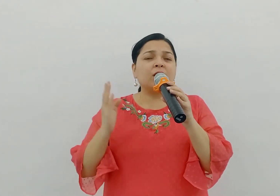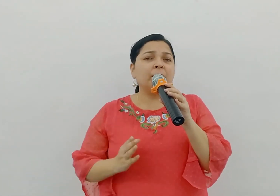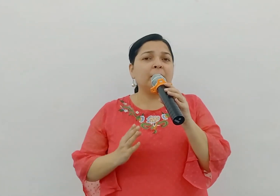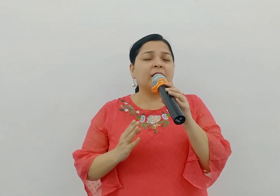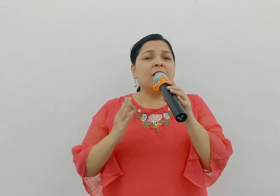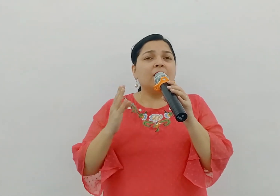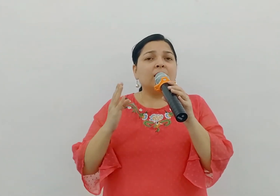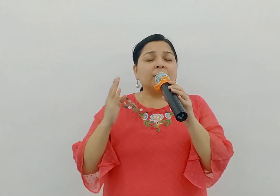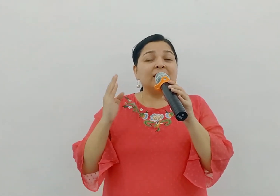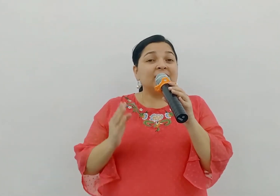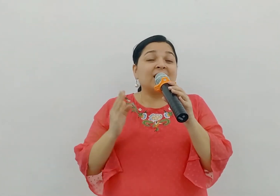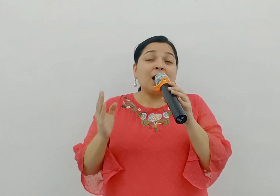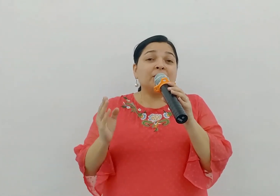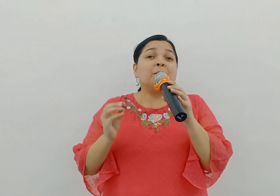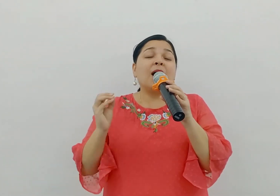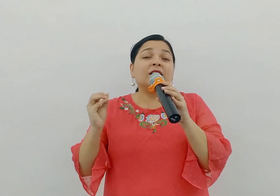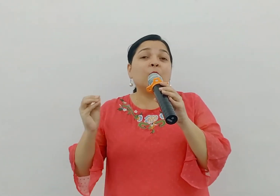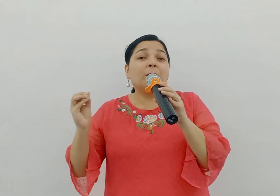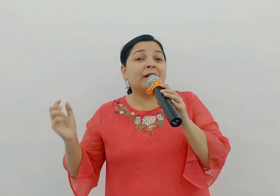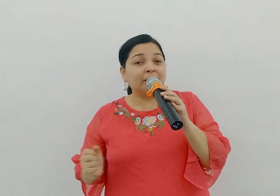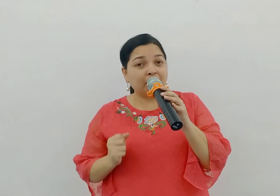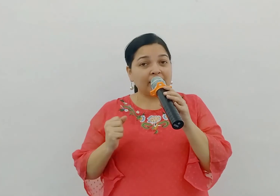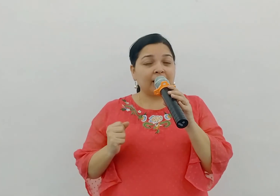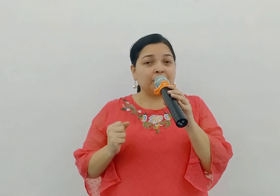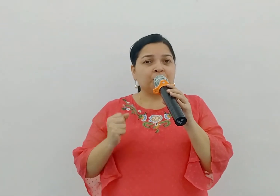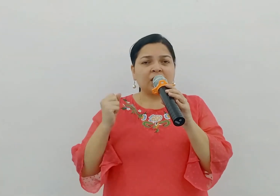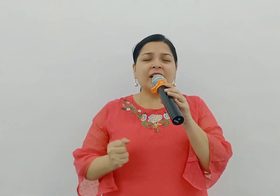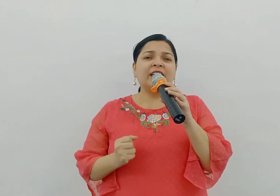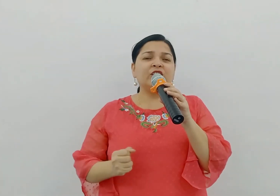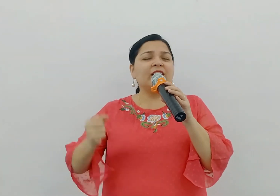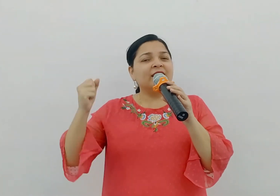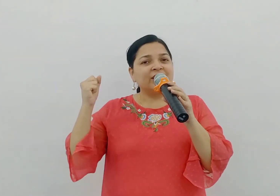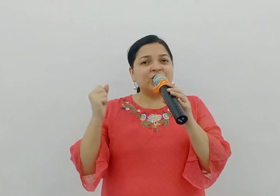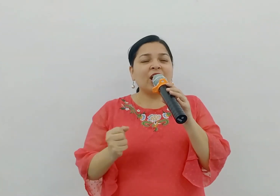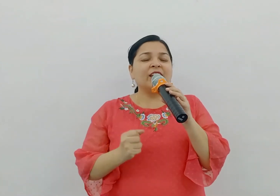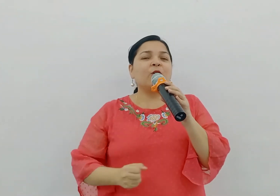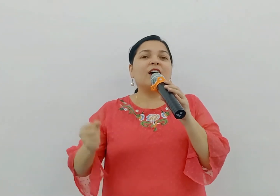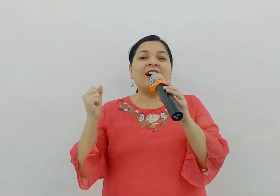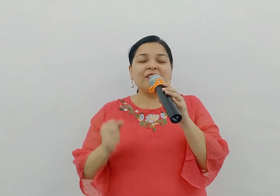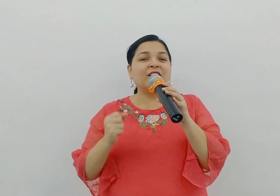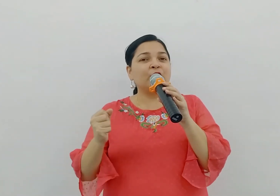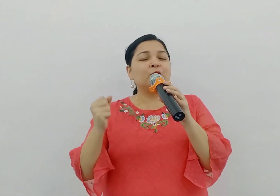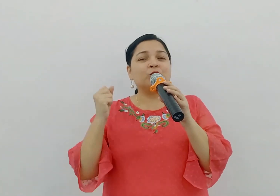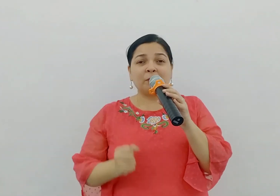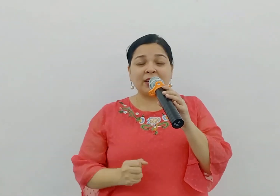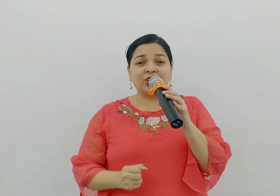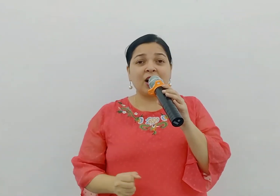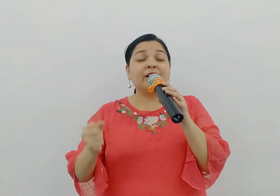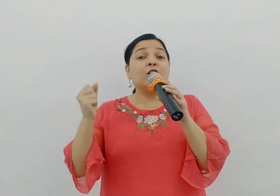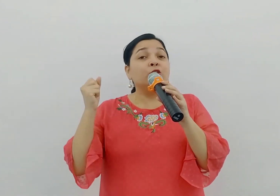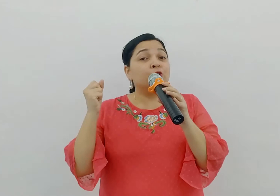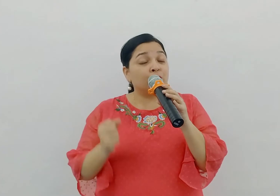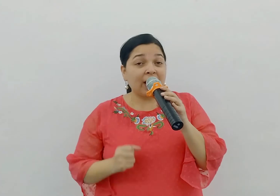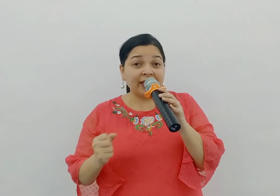को कभी भी इस काम से भागते हुए मत पाइएगा। क्या कीजिए? जाइए और हर व्यक्ति को